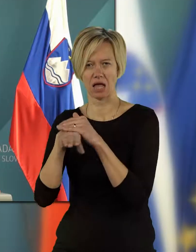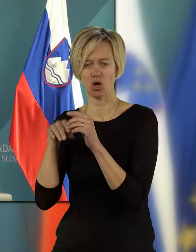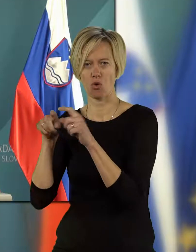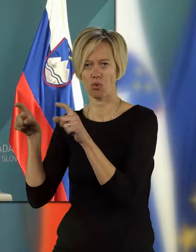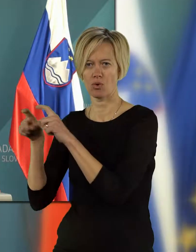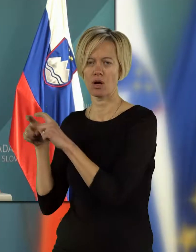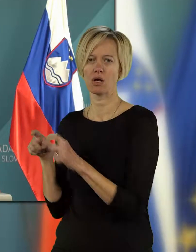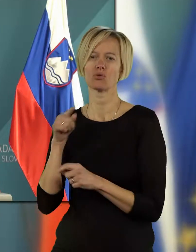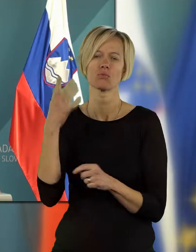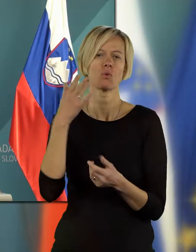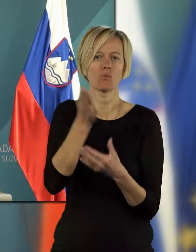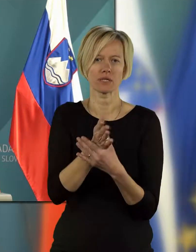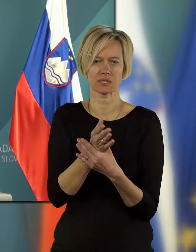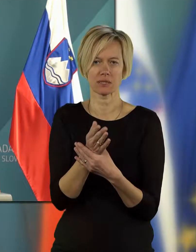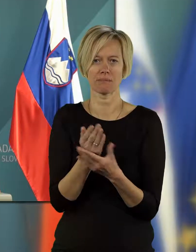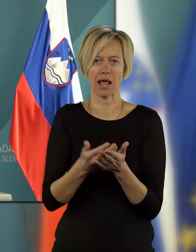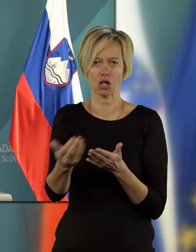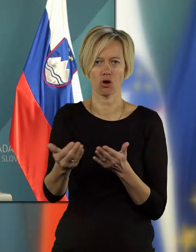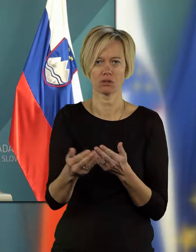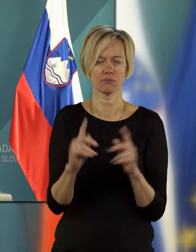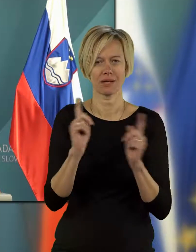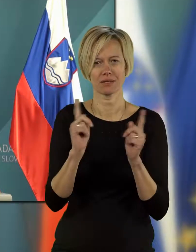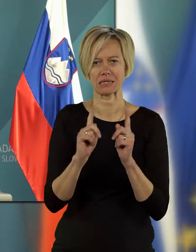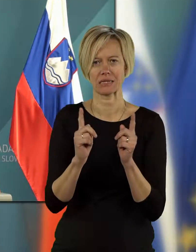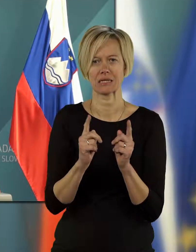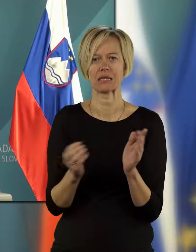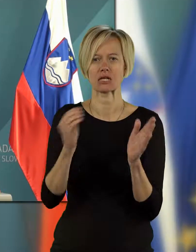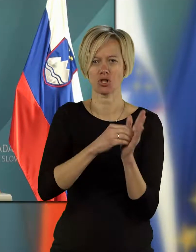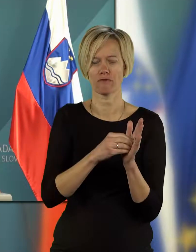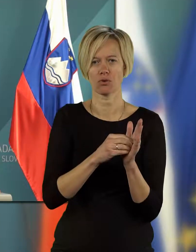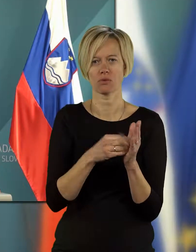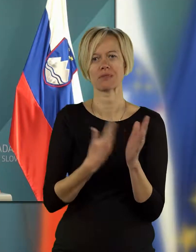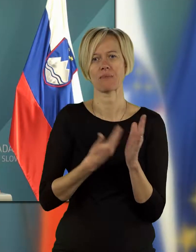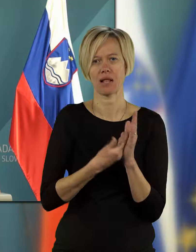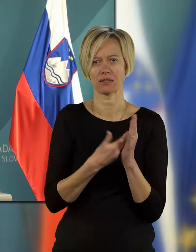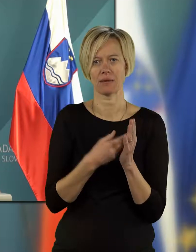je bil eden izmed vmesnih predlogov, ki pa ni naslovil